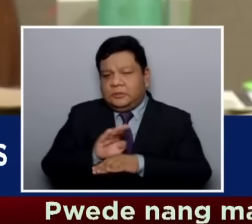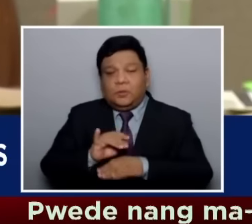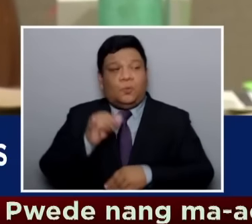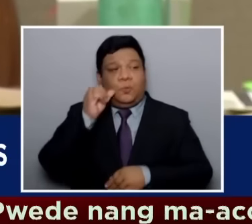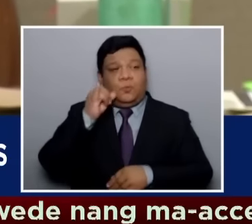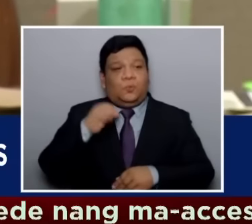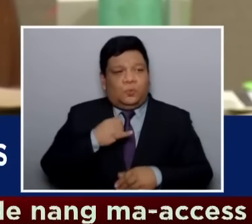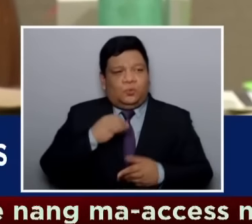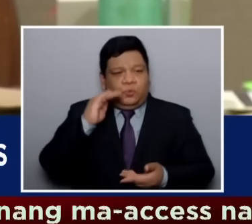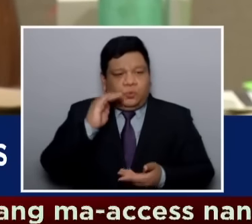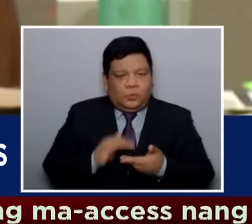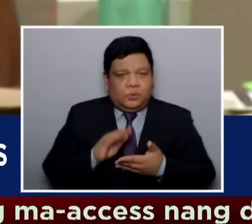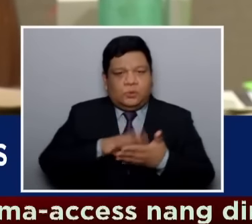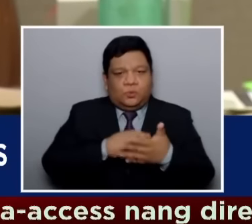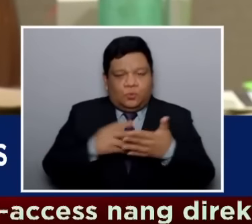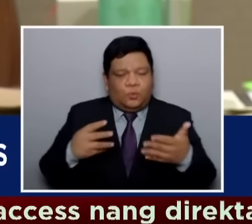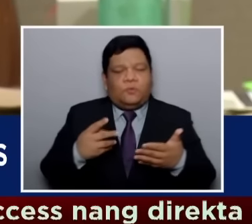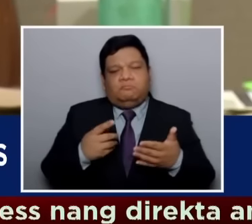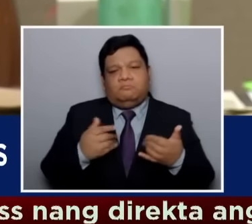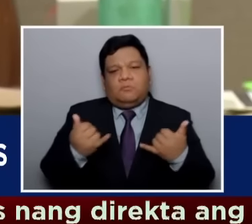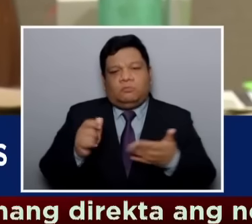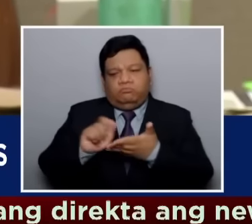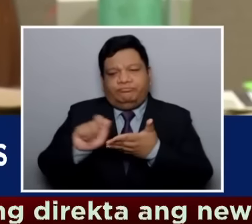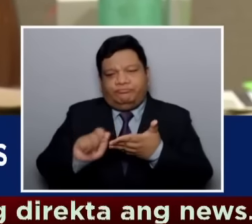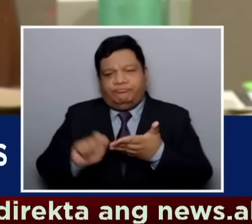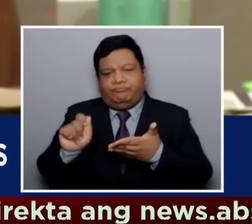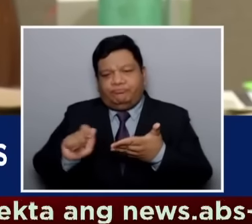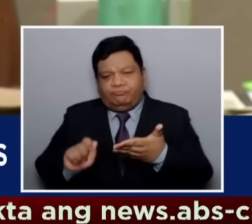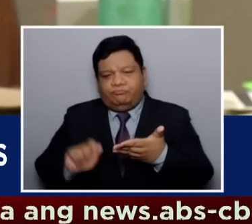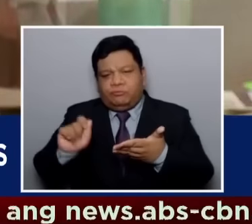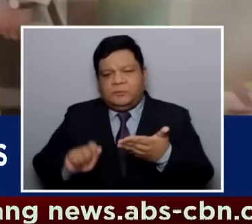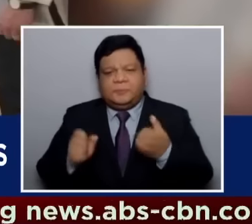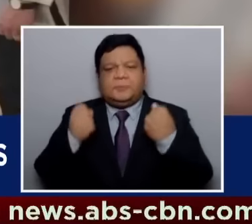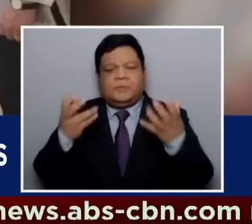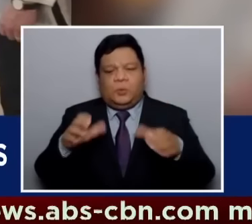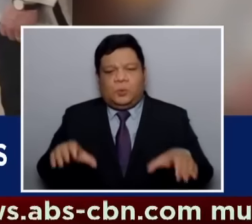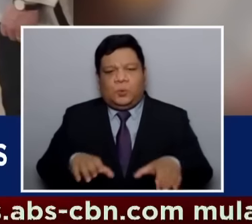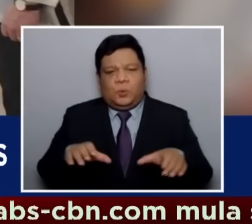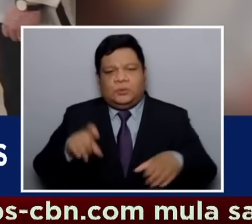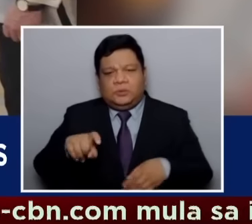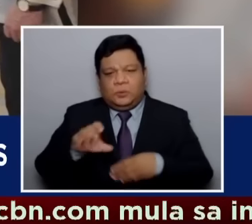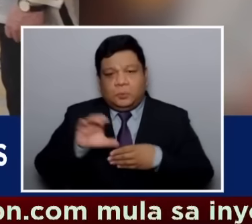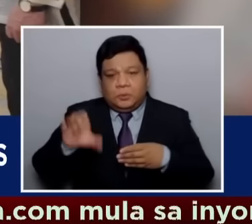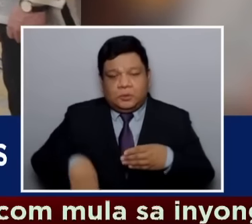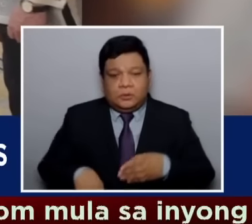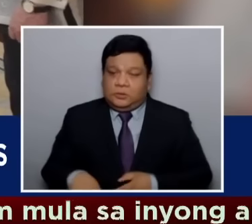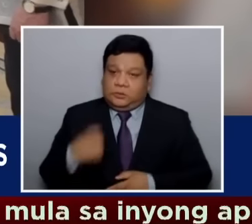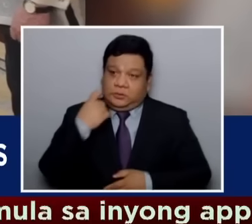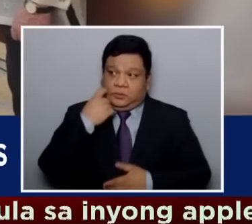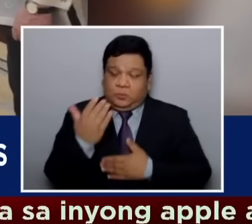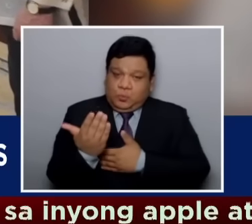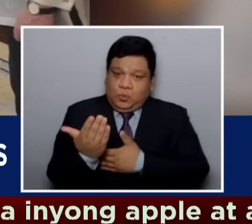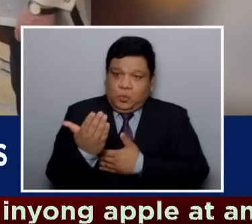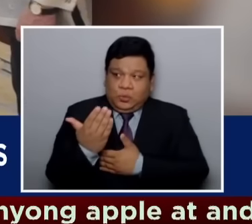schedule so he can ride, but ang dami pa rin mga trabaho. But and this morning, we have